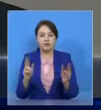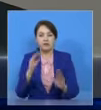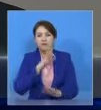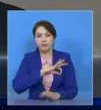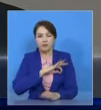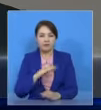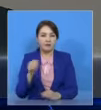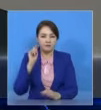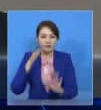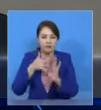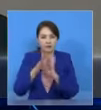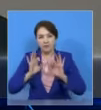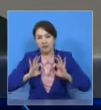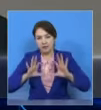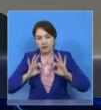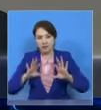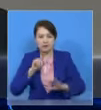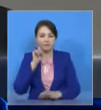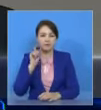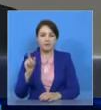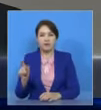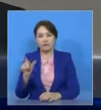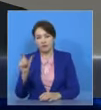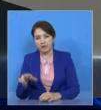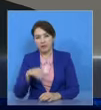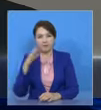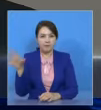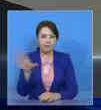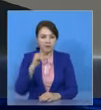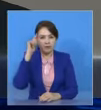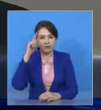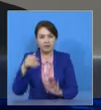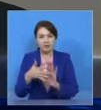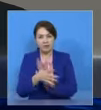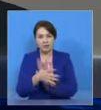насихаттау жөнінде, біздің жастарымызды тәрбиелеу жөнінде осындай жұмыстар жасалып жатыр.